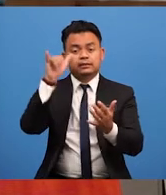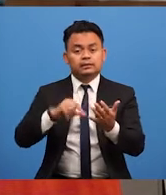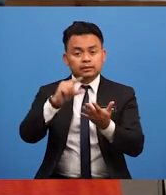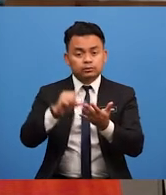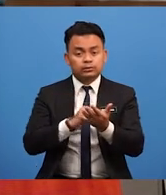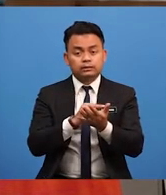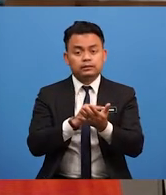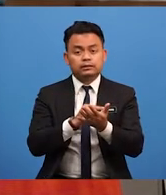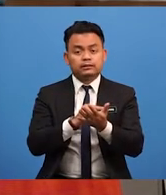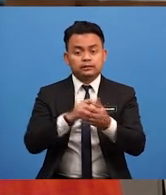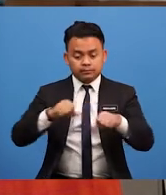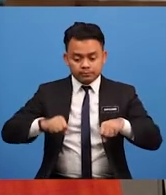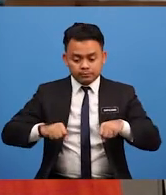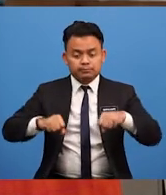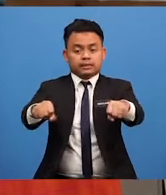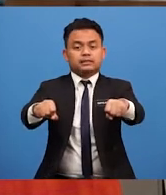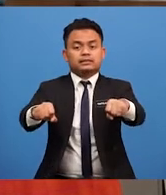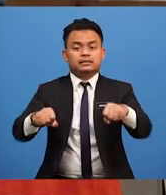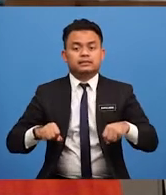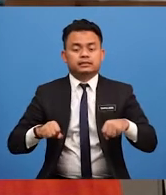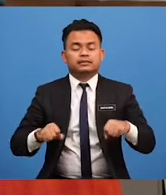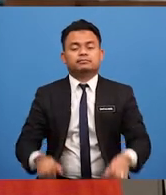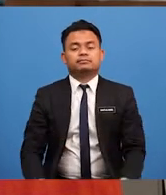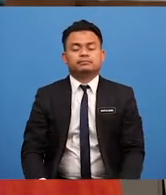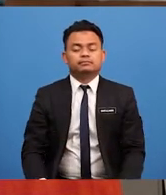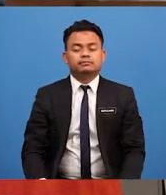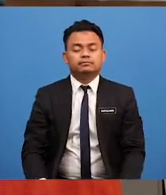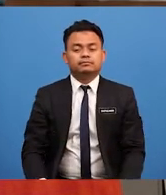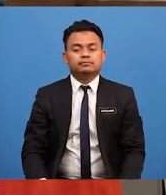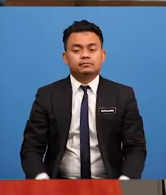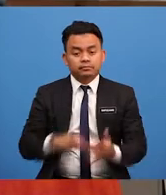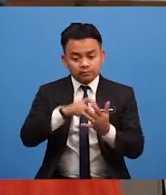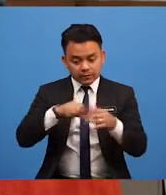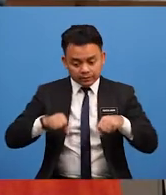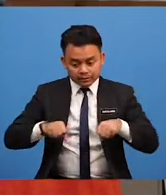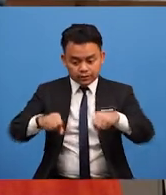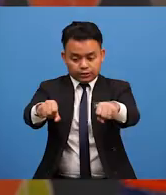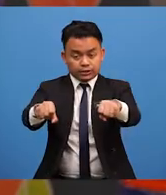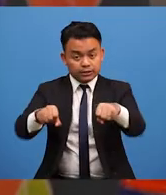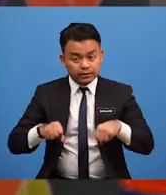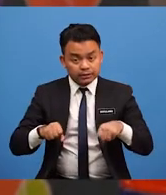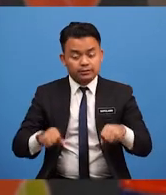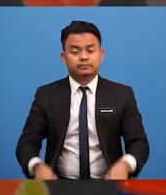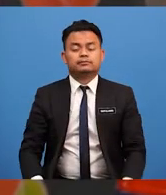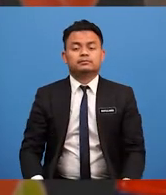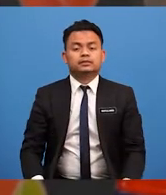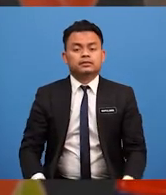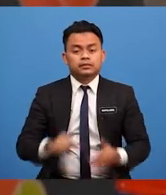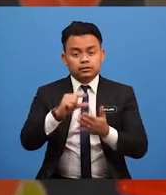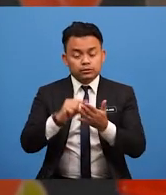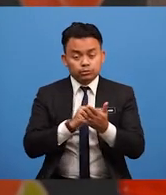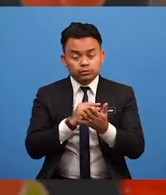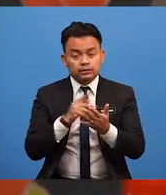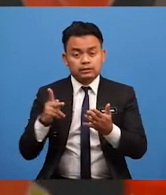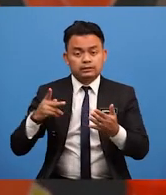Untuk pengetahuan murid-murid, batik cetak sutera saring merupakan batik yang menggunakan skrin sutera saring